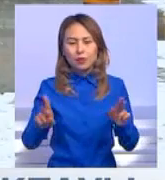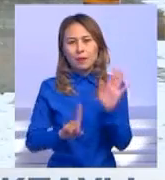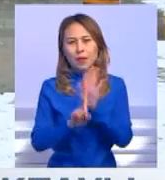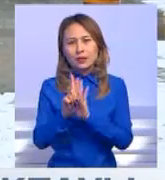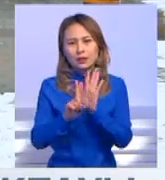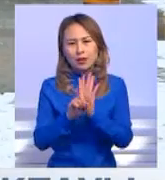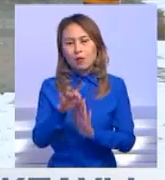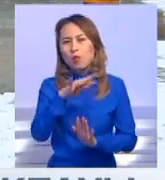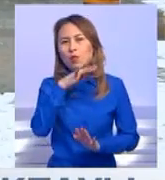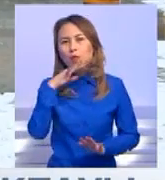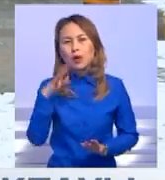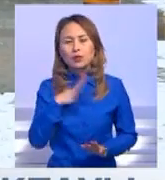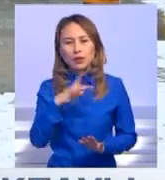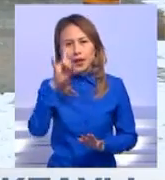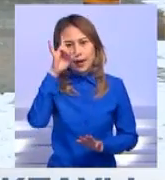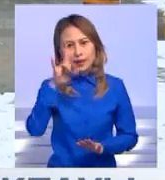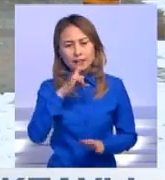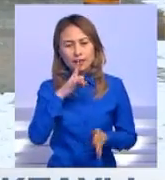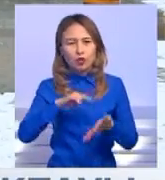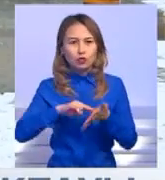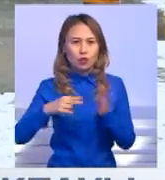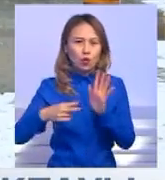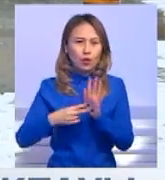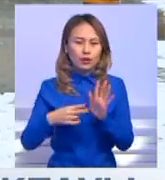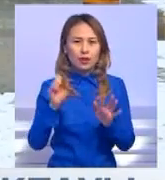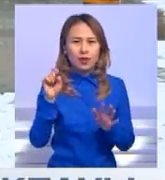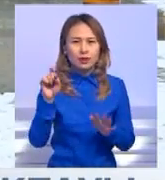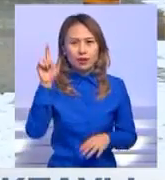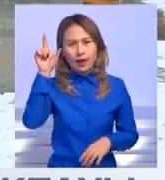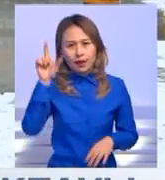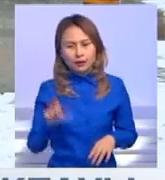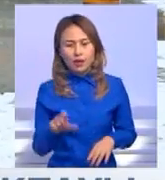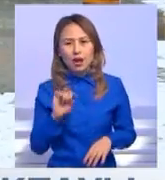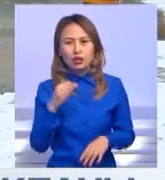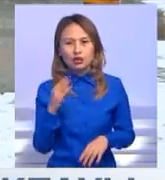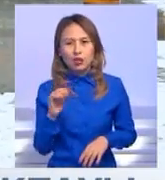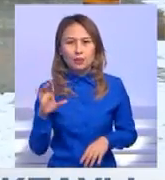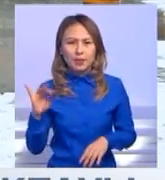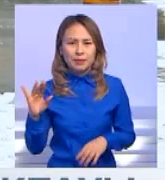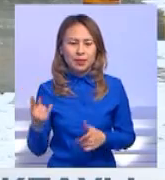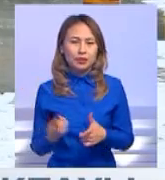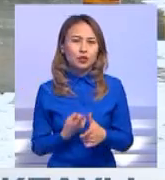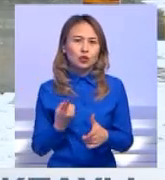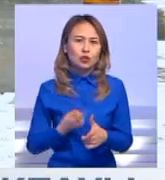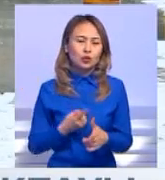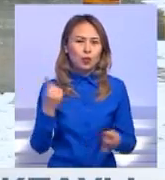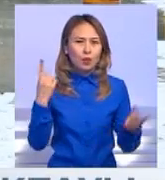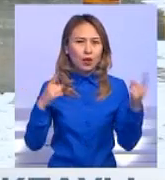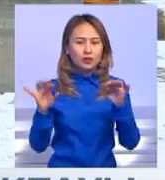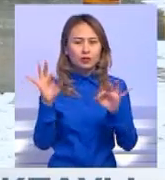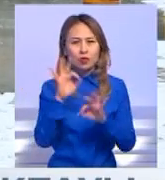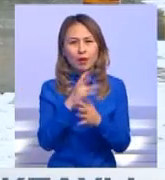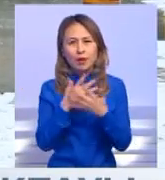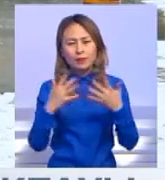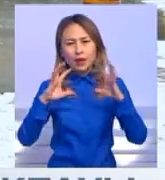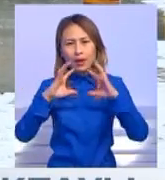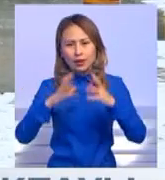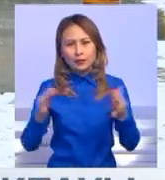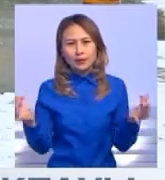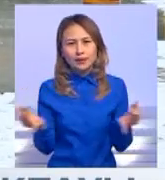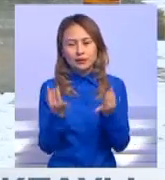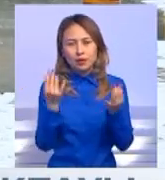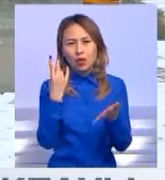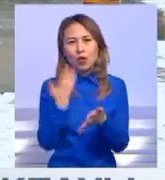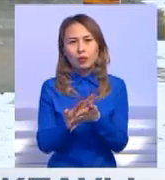Мысалы, былтыр қасиетті Қазақстан жобасының аясында алтын адамды Айша Бибі мен ұлы дала аңыздарынан әлемге қызықты топтама